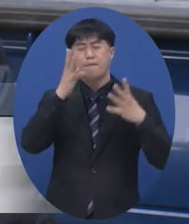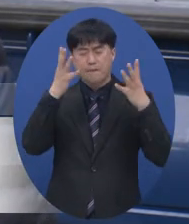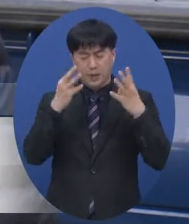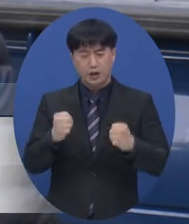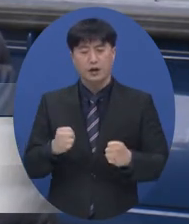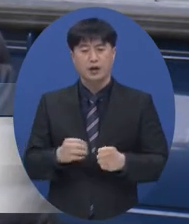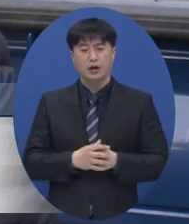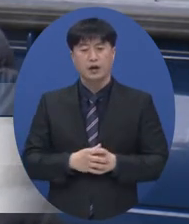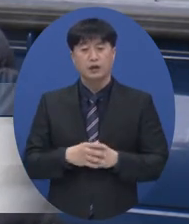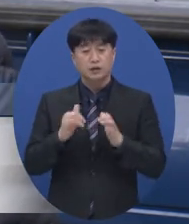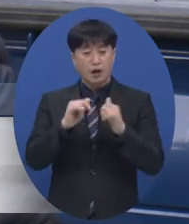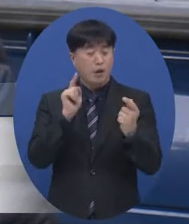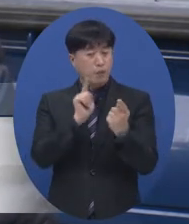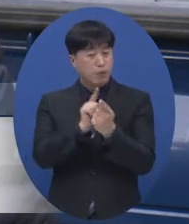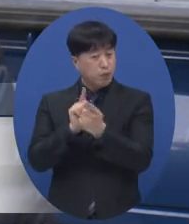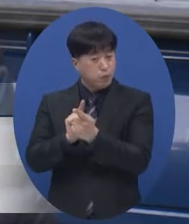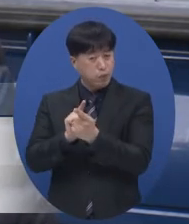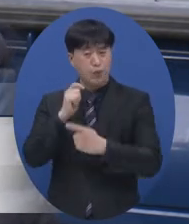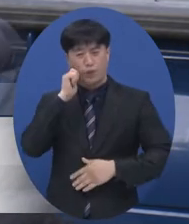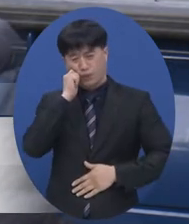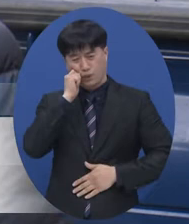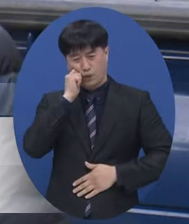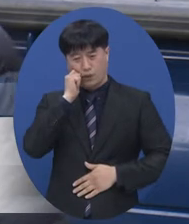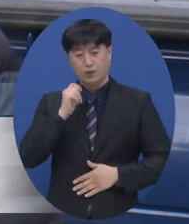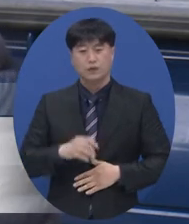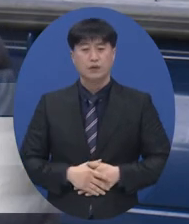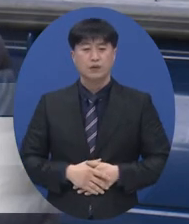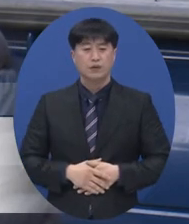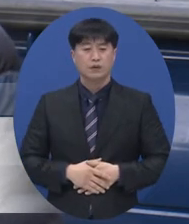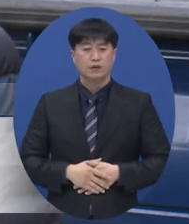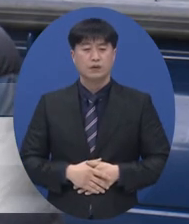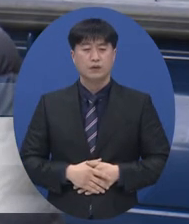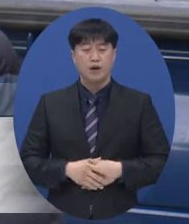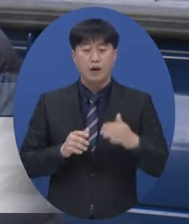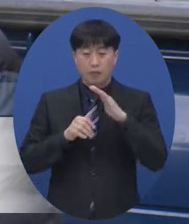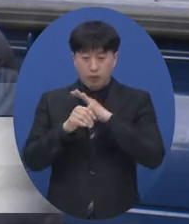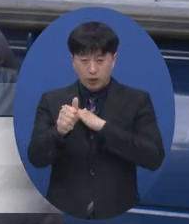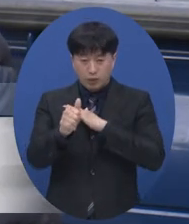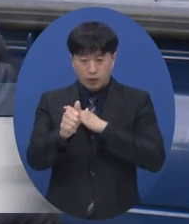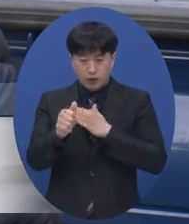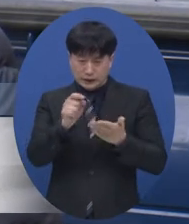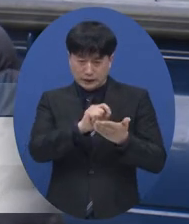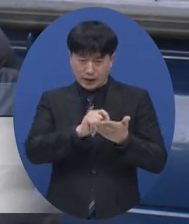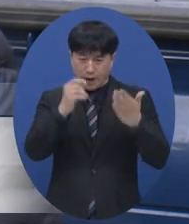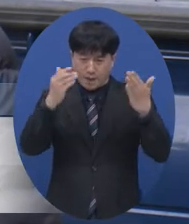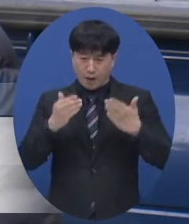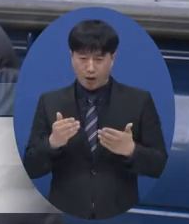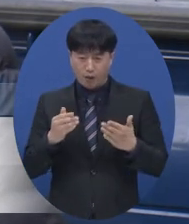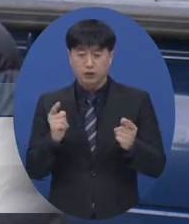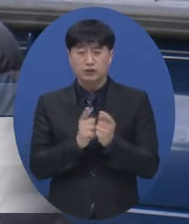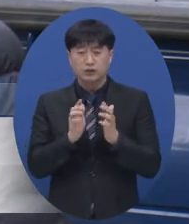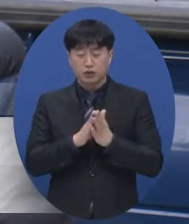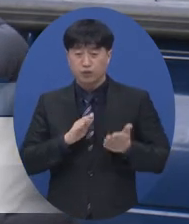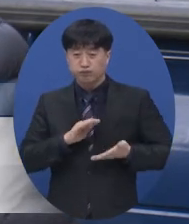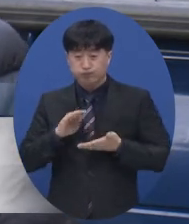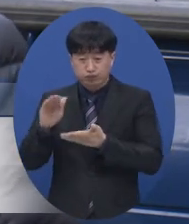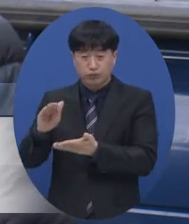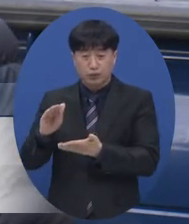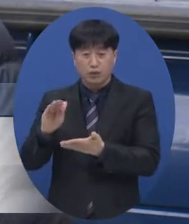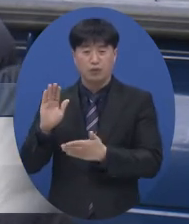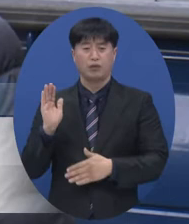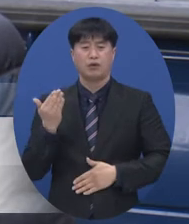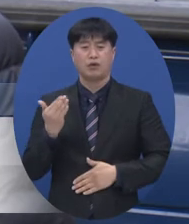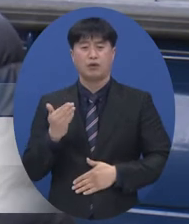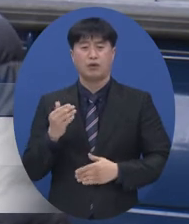애로사항이 참 많거든요 힘든 일이 사람을 만날 수가 없어요 방문을 해도 또 싸인까지 직접 받아 지내고 절대 직접